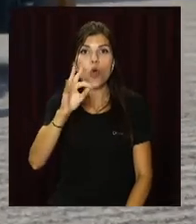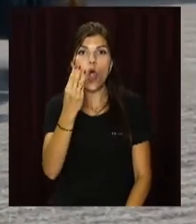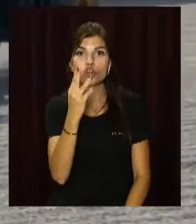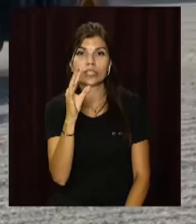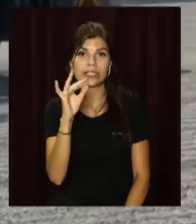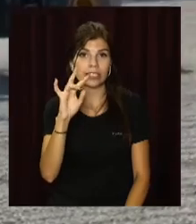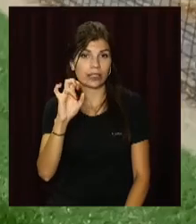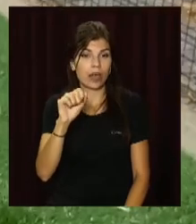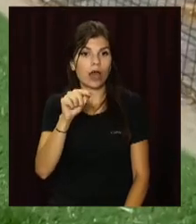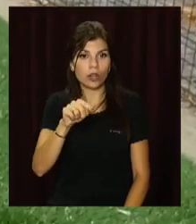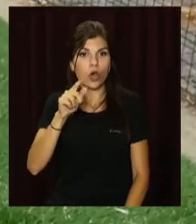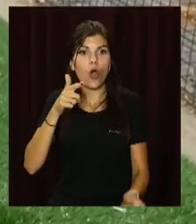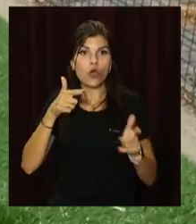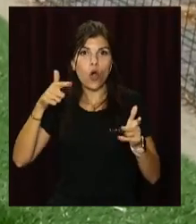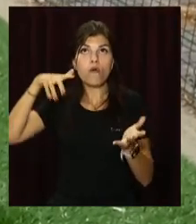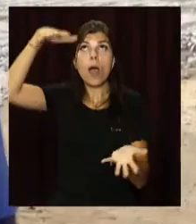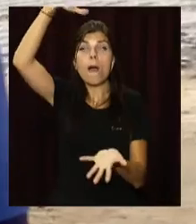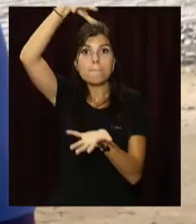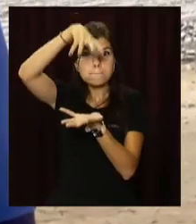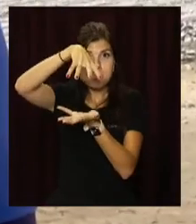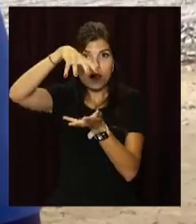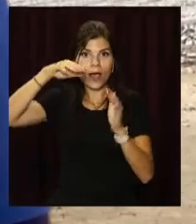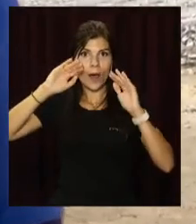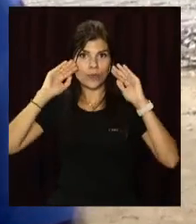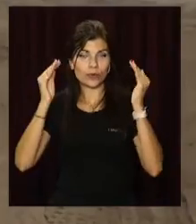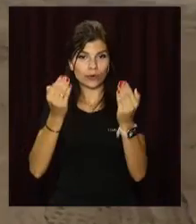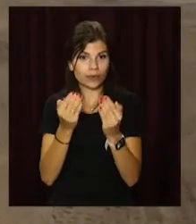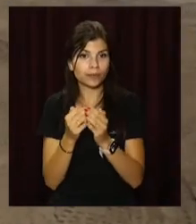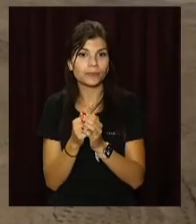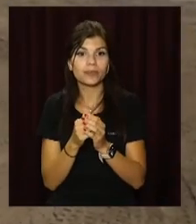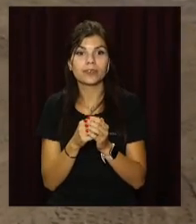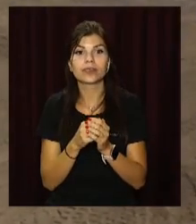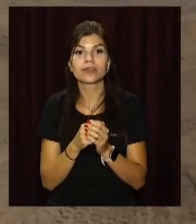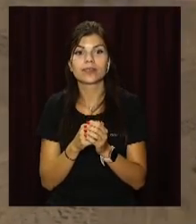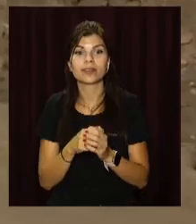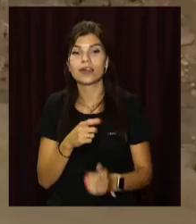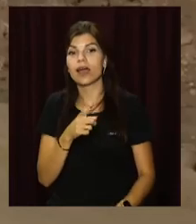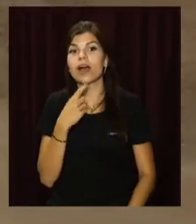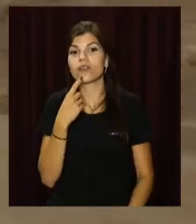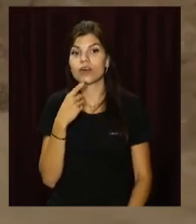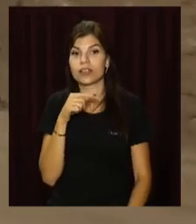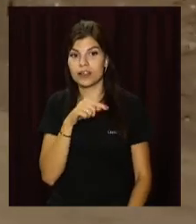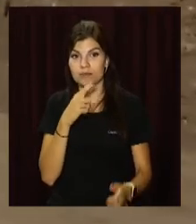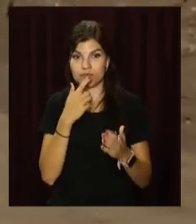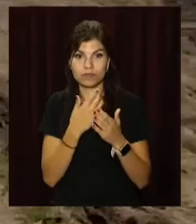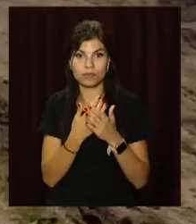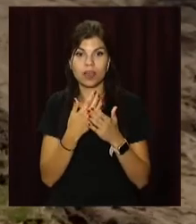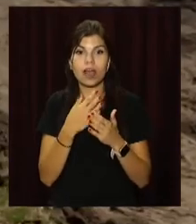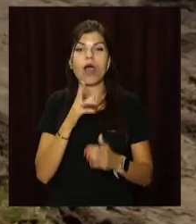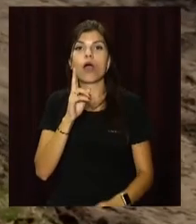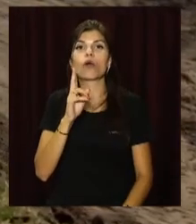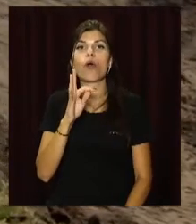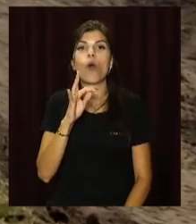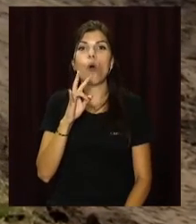роботи і виготовляють купол для накриття будівлі. Самый большой стадион – это по проспекту Конституции. Там у нас порядка 1000 посадочных мест